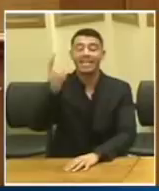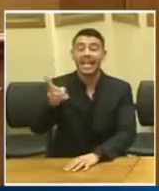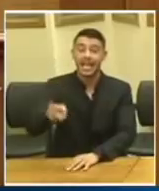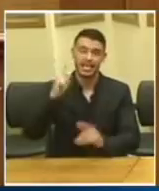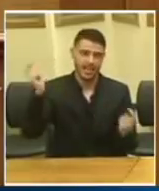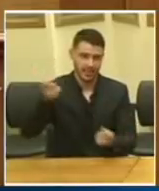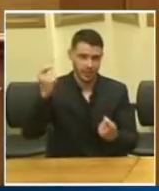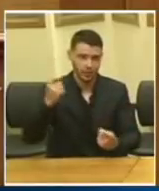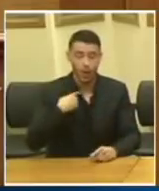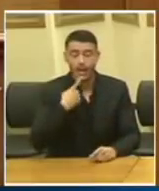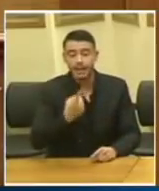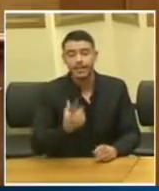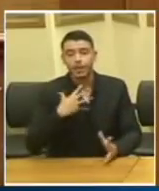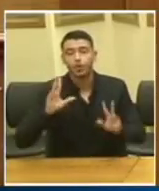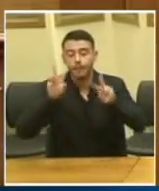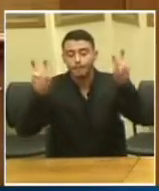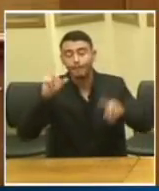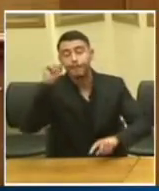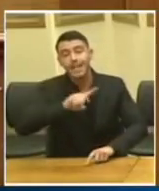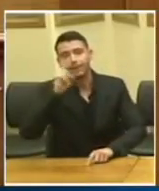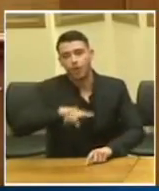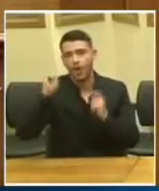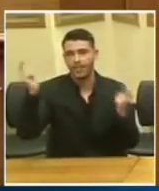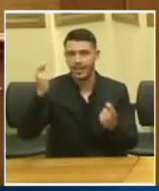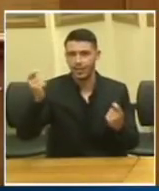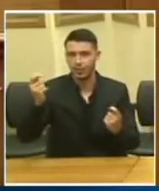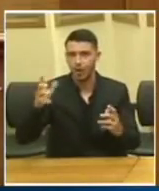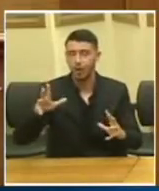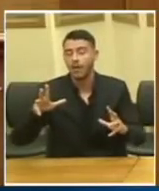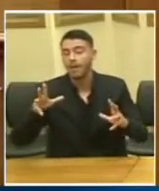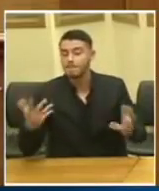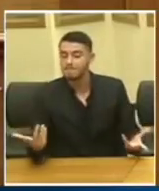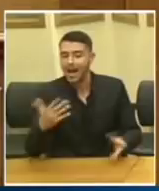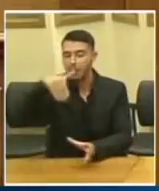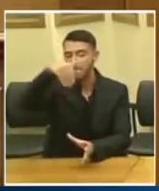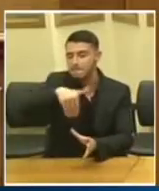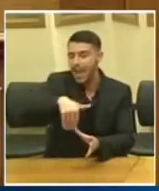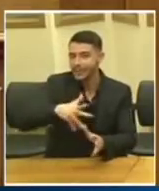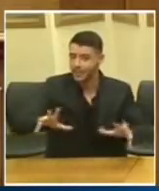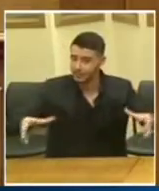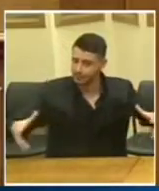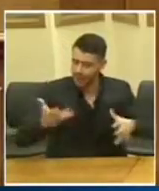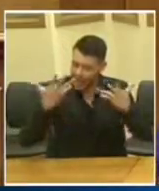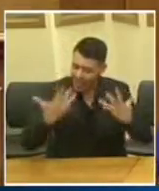τον ψευδεπίγραφο, γιατί προφανώς τον original τον υιοθετείτε, τον έχετε στην παράταξή σας.